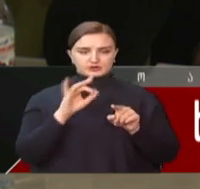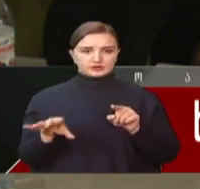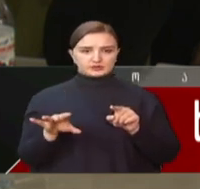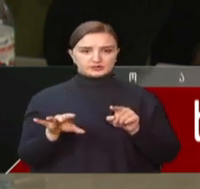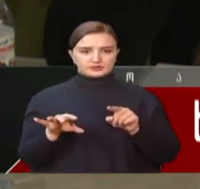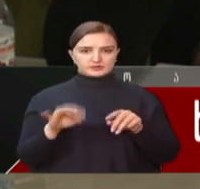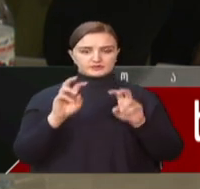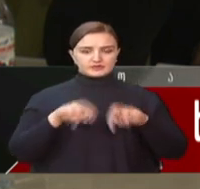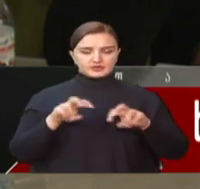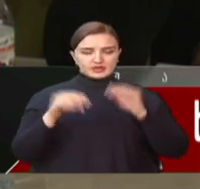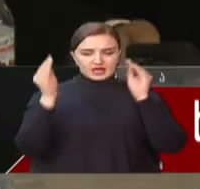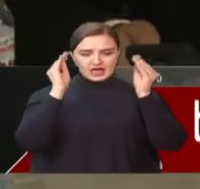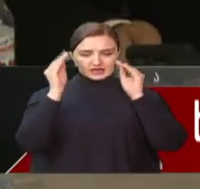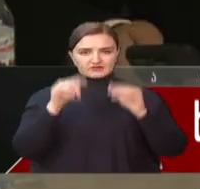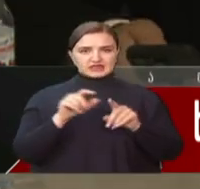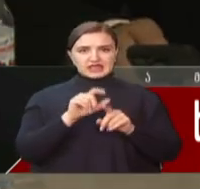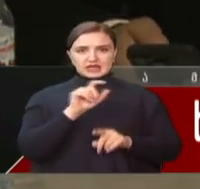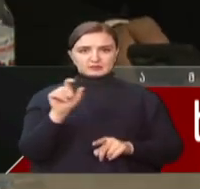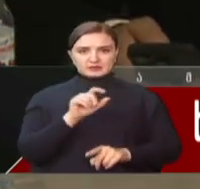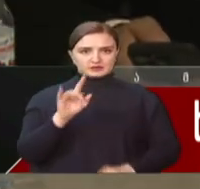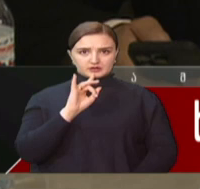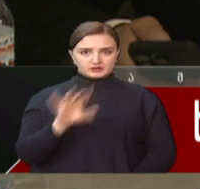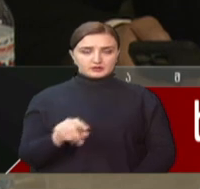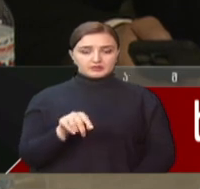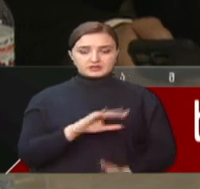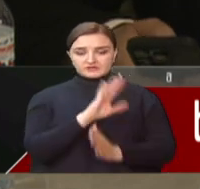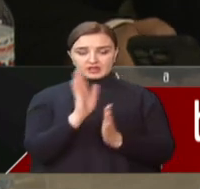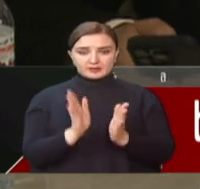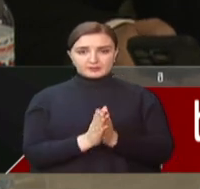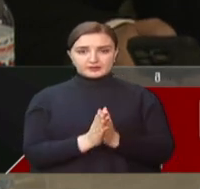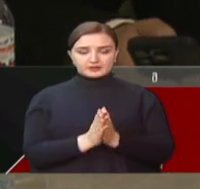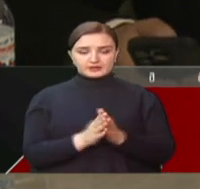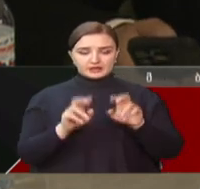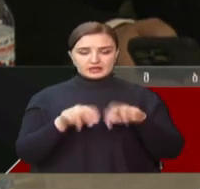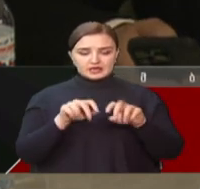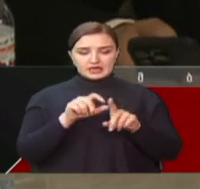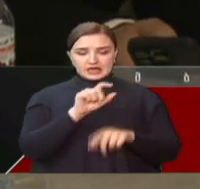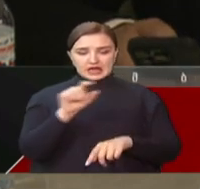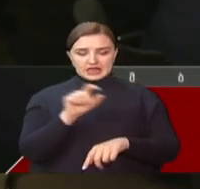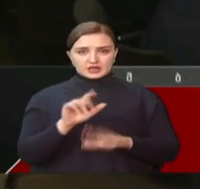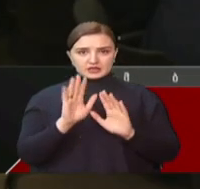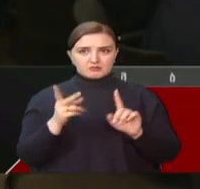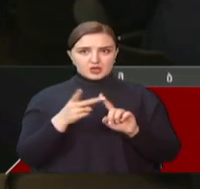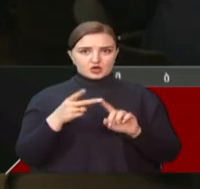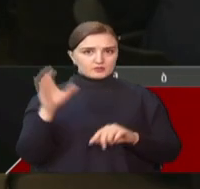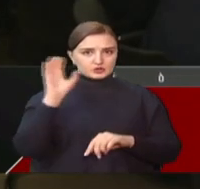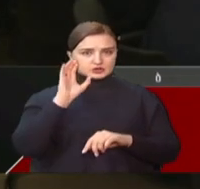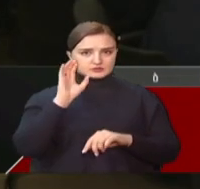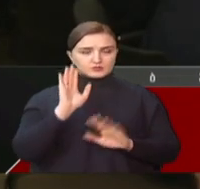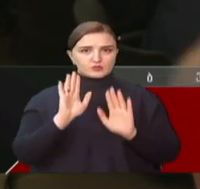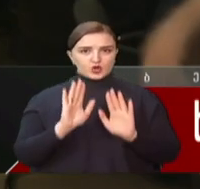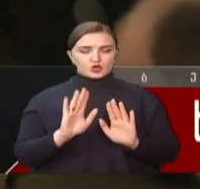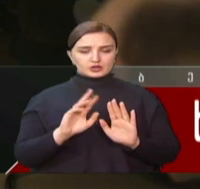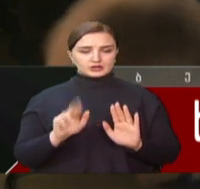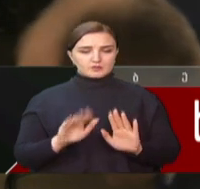არ იხილება არც ტერმინები და ეს ყველაფერი განხილული იქნება მეორე მოსმენით მხოლოდ